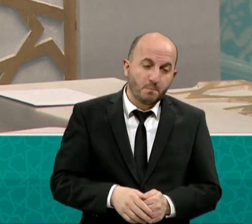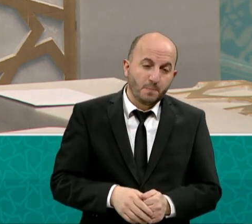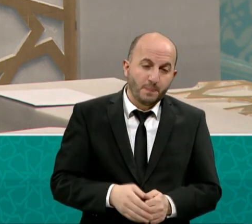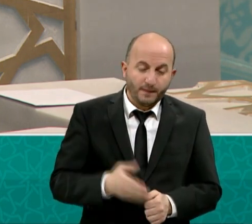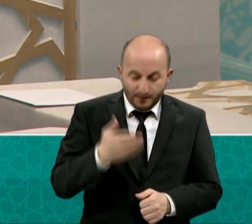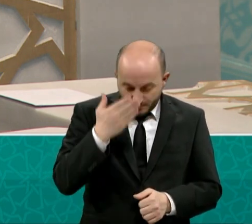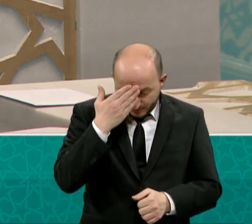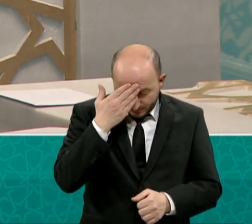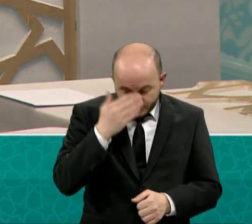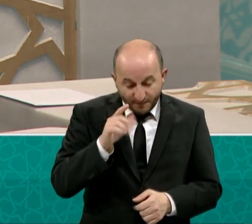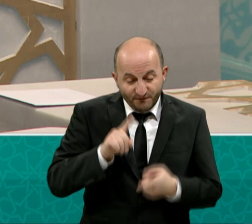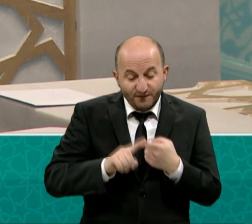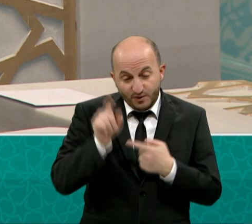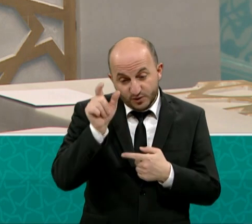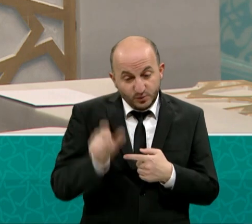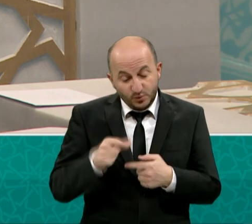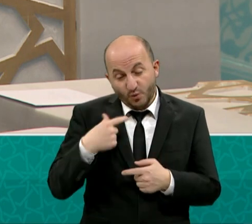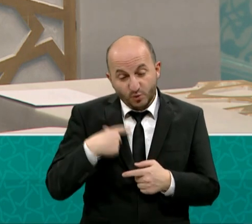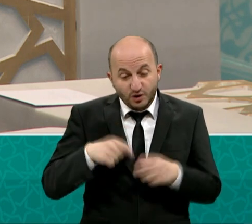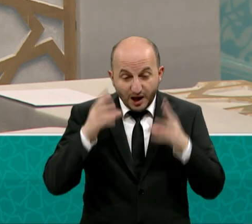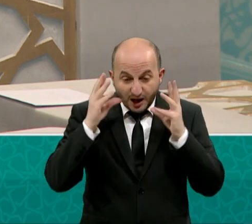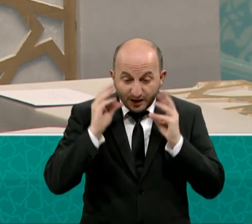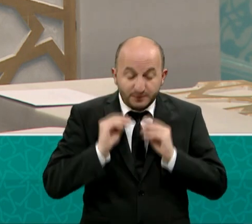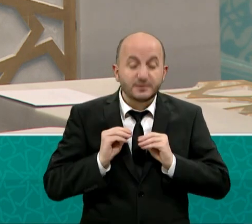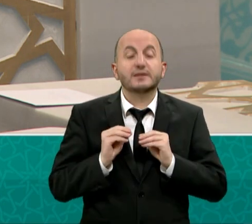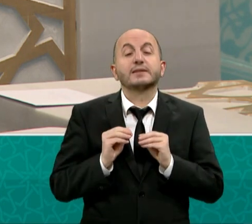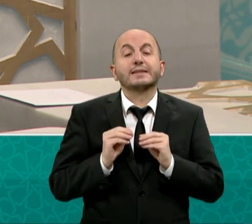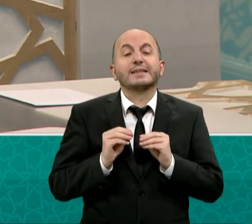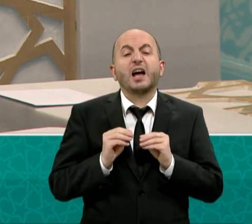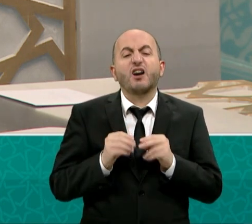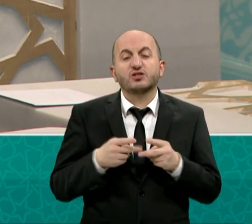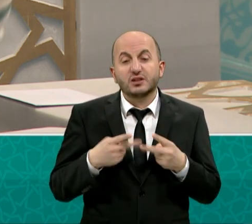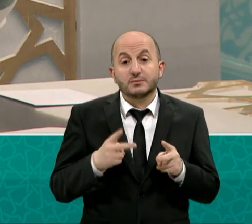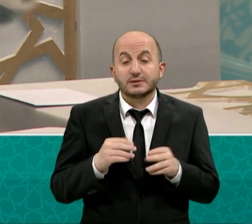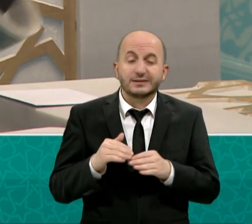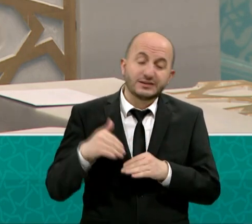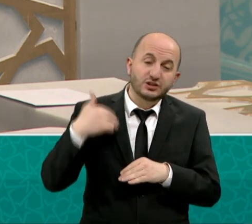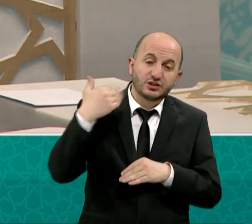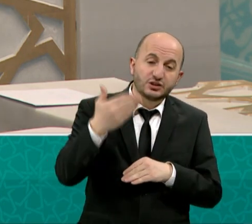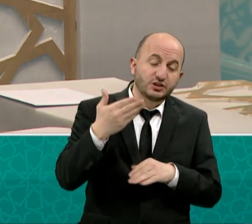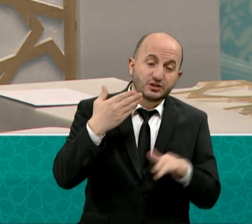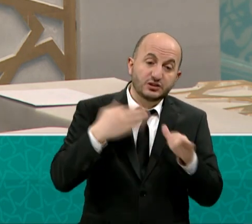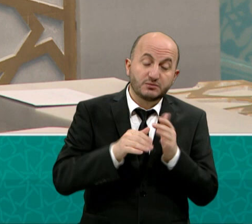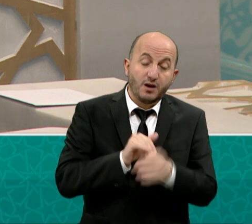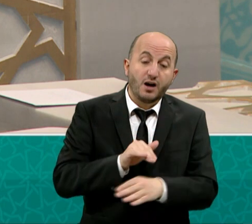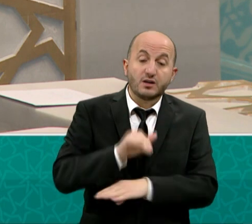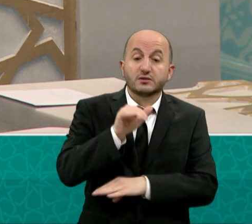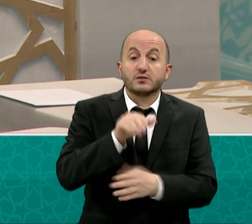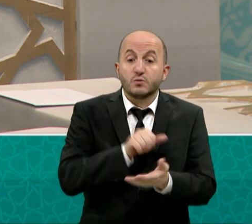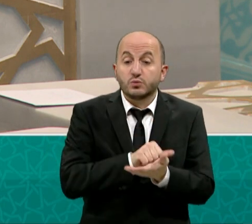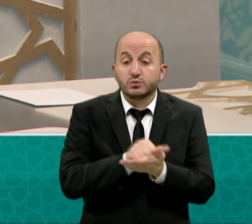ve kulluğun özel anlamdaki tanımının dışına çıkıp hayatın bütününü kuşattığını